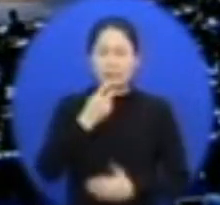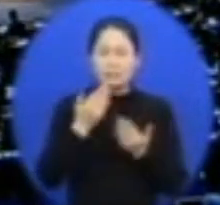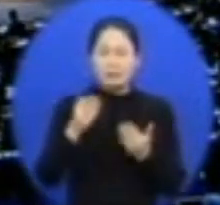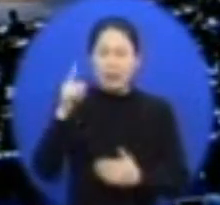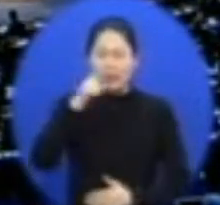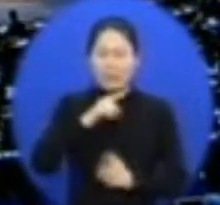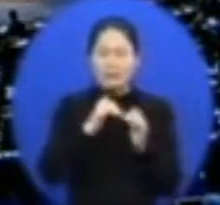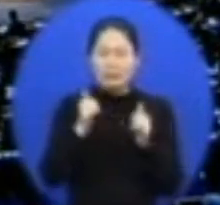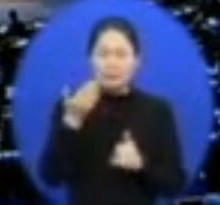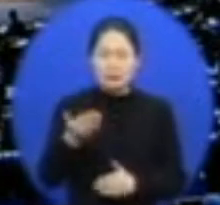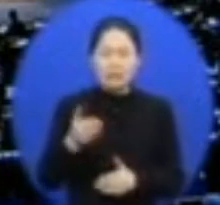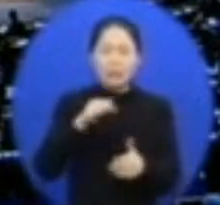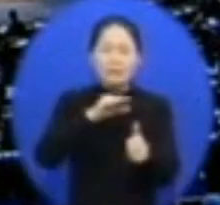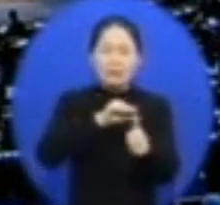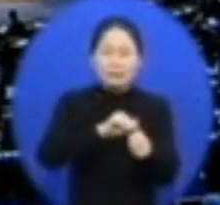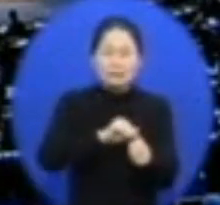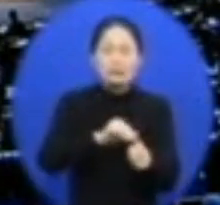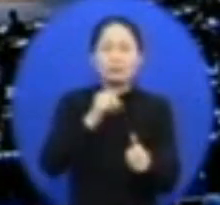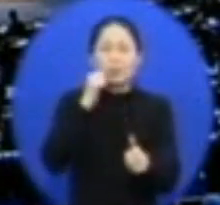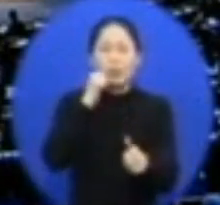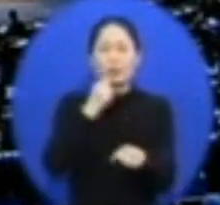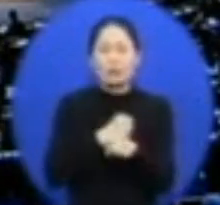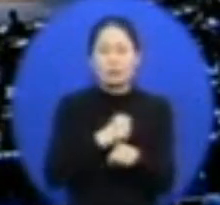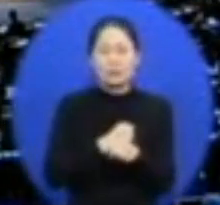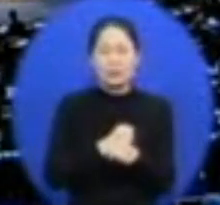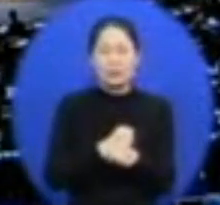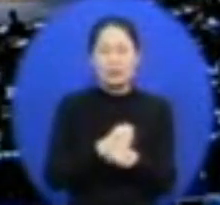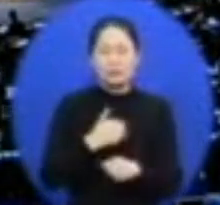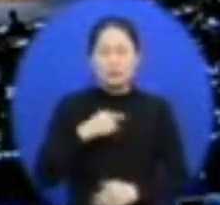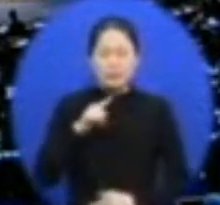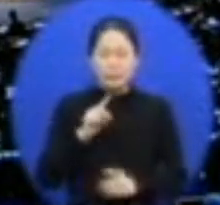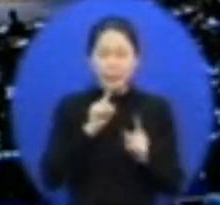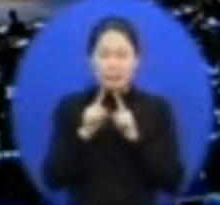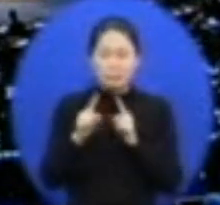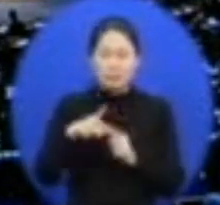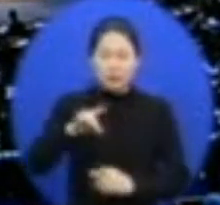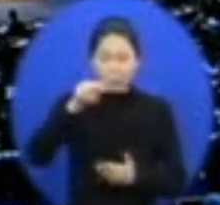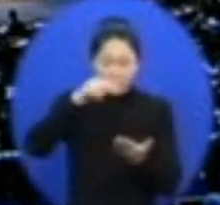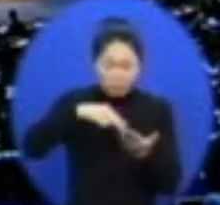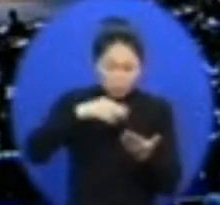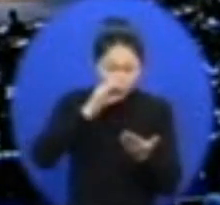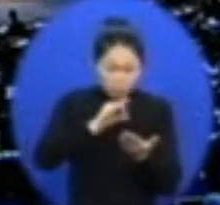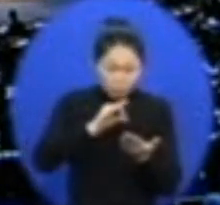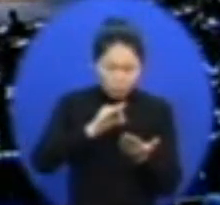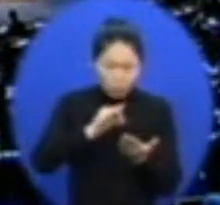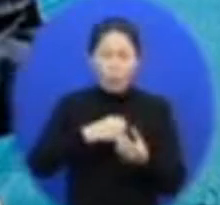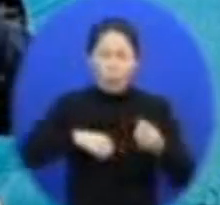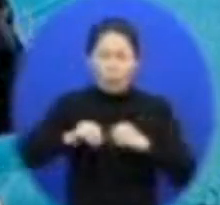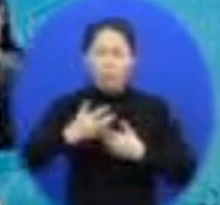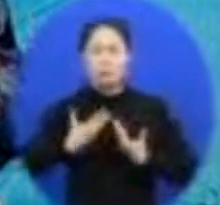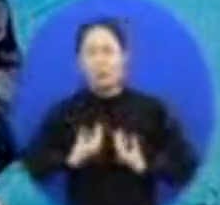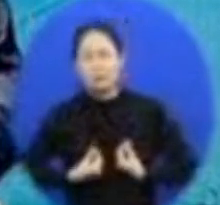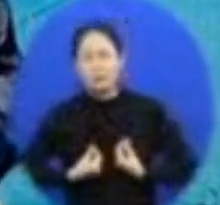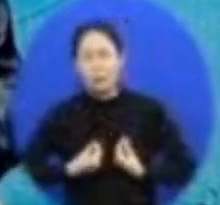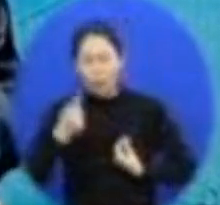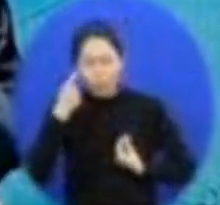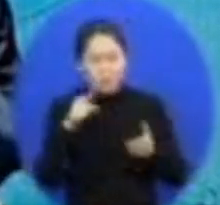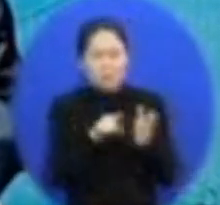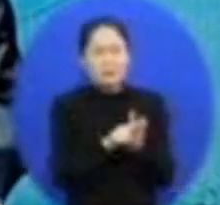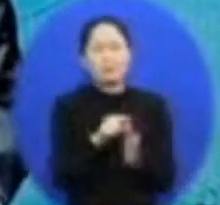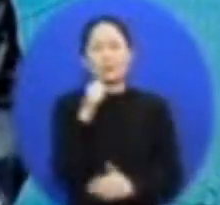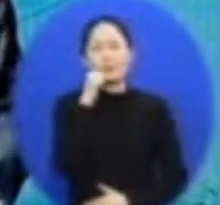만지지도 못하느니라 저는 이 말씀을 처음에 읽고 오히려 좌절 했어요 믿어지지가 않는